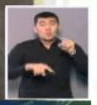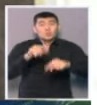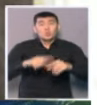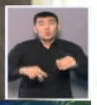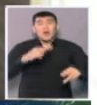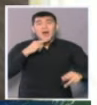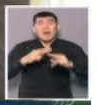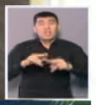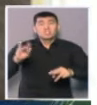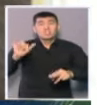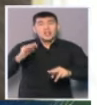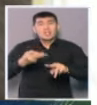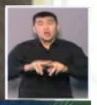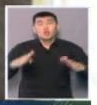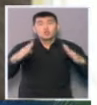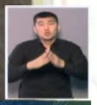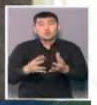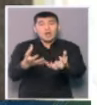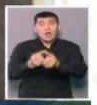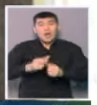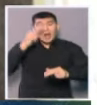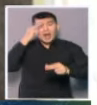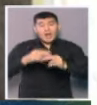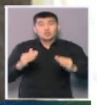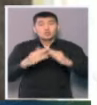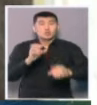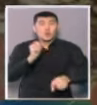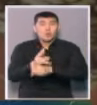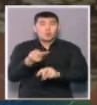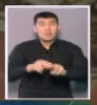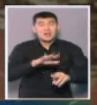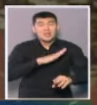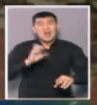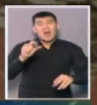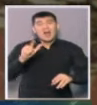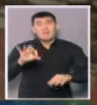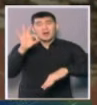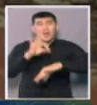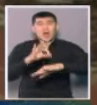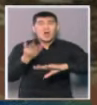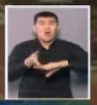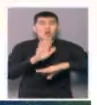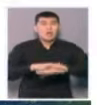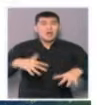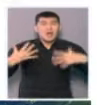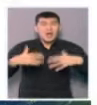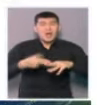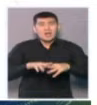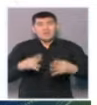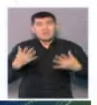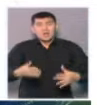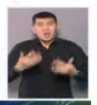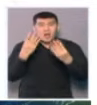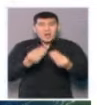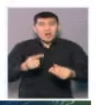Жанар Көшербаева үйді атын аударып, ағасын қуып шыққан. Абайдың ауруы асқынған, қол-аяғы дірілдеп,